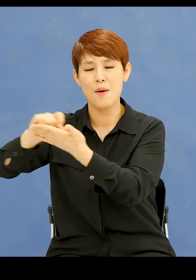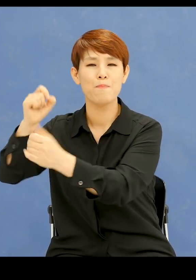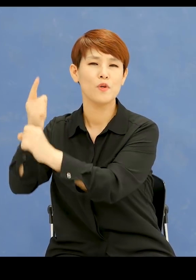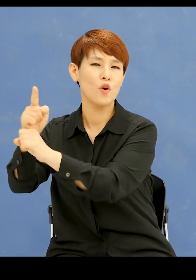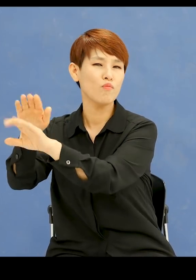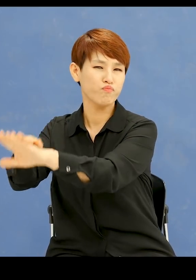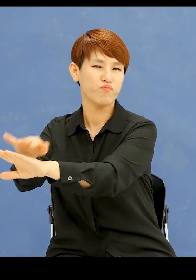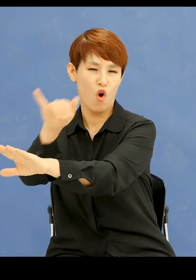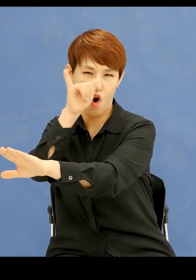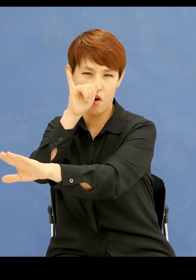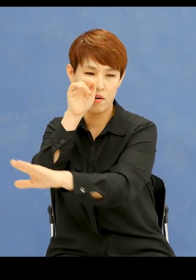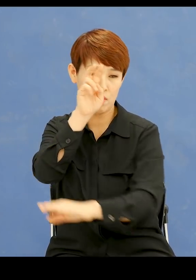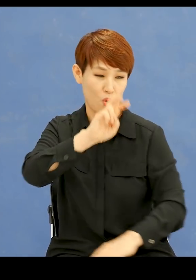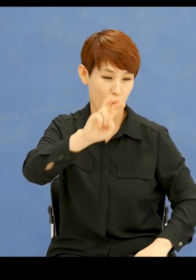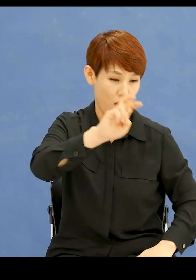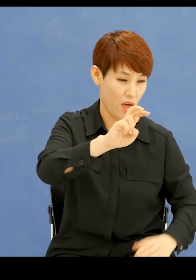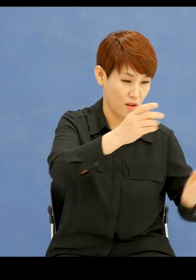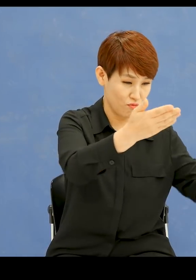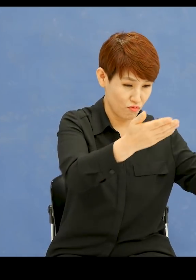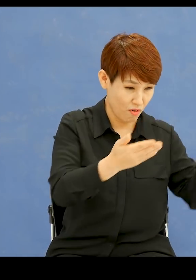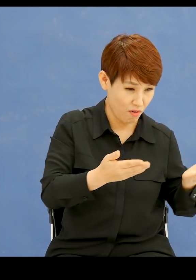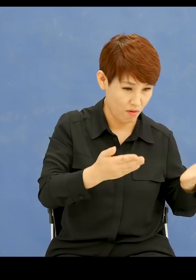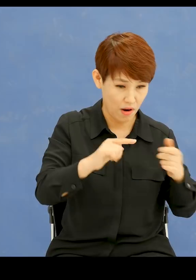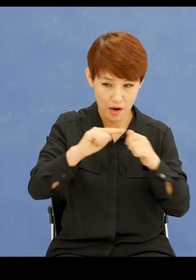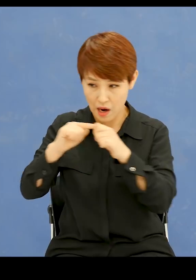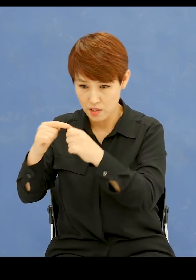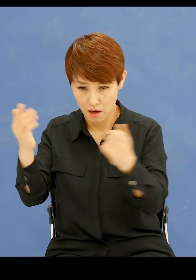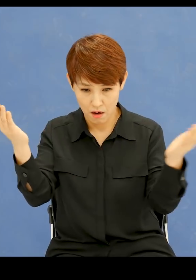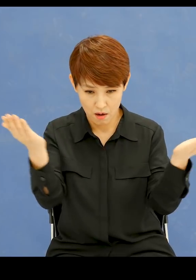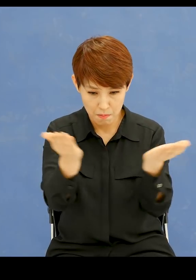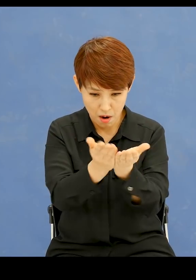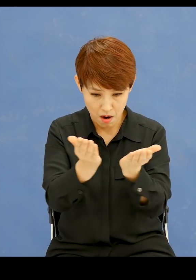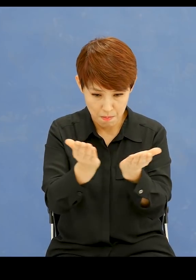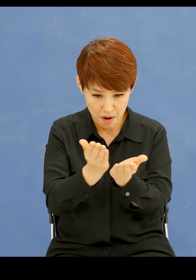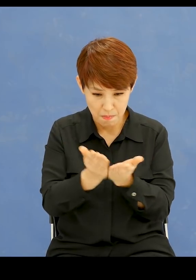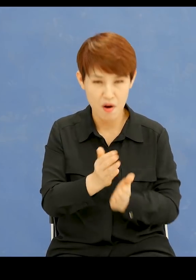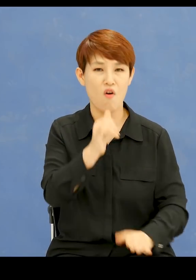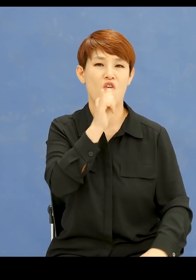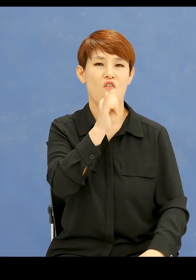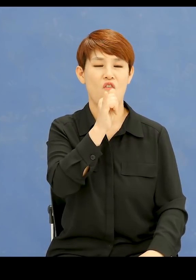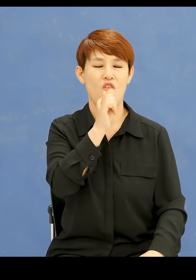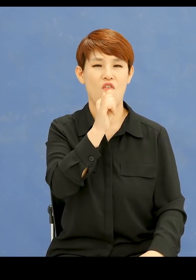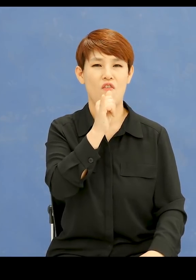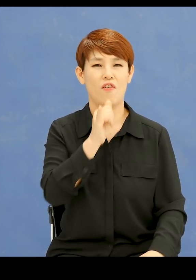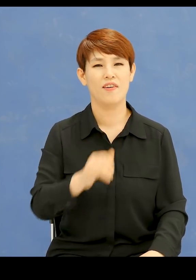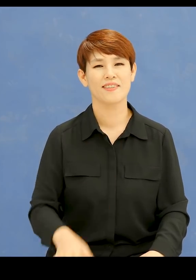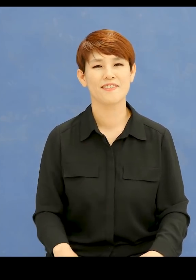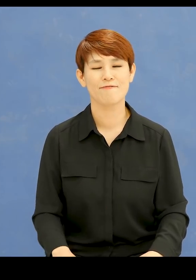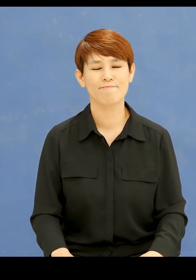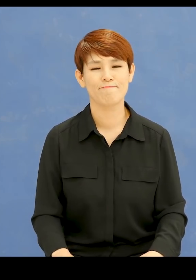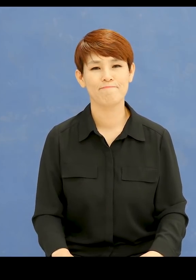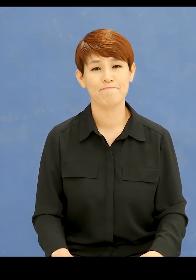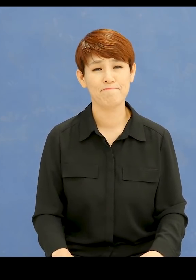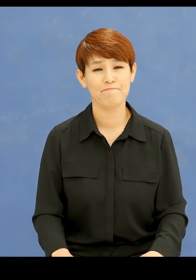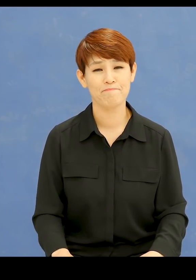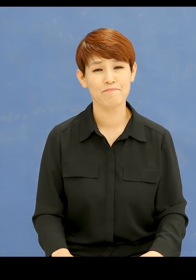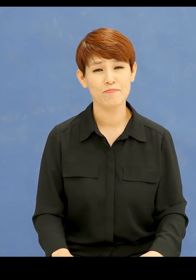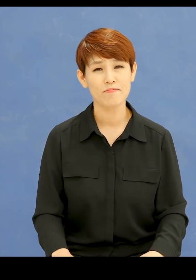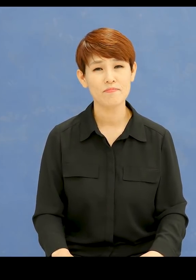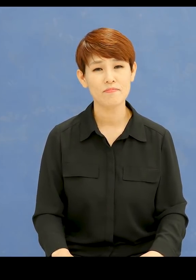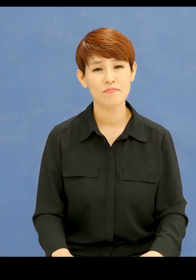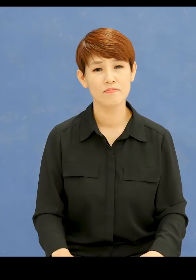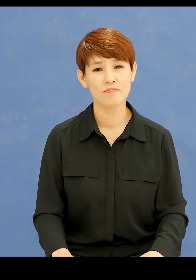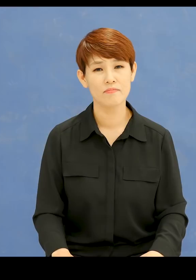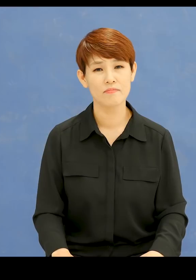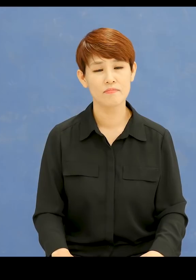그리고 곡을 주셨는데 그 가사가 그냥 착착착착착 맞아 떨어졌던 거죠. 그러네요. 그거를 집회를